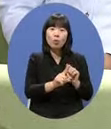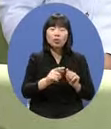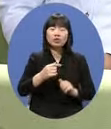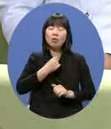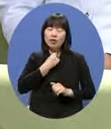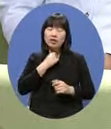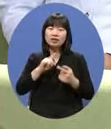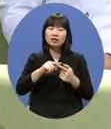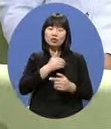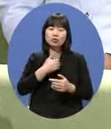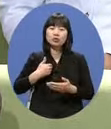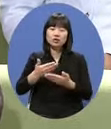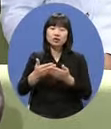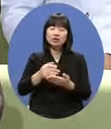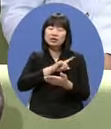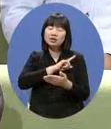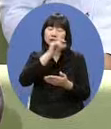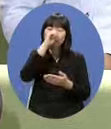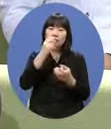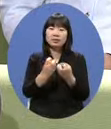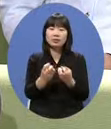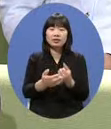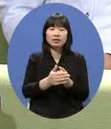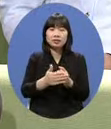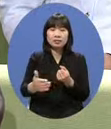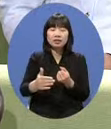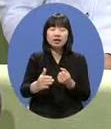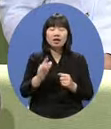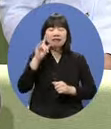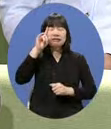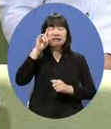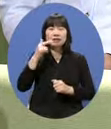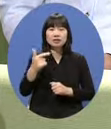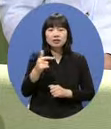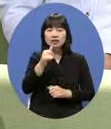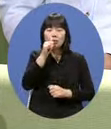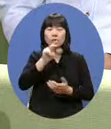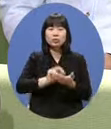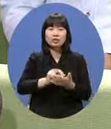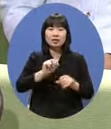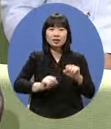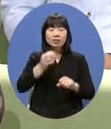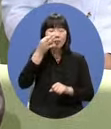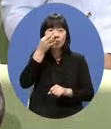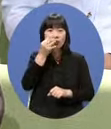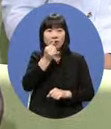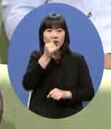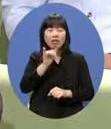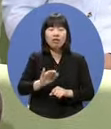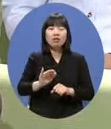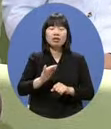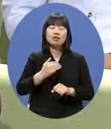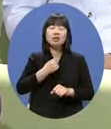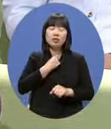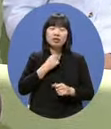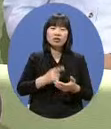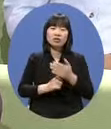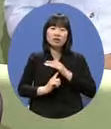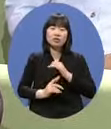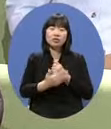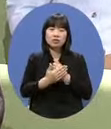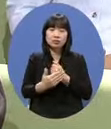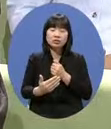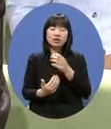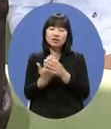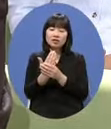좋은 수단이기 때문이에요 스트레스를 많이 겪거나 아니면은 문자 행동을 보이는 아동들을 보면 이게 다 욕구 좌절 때문에 기인을 한